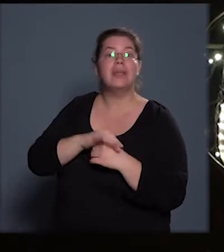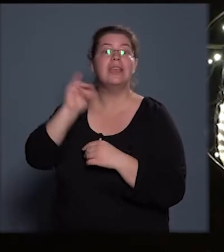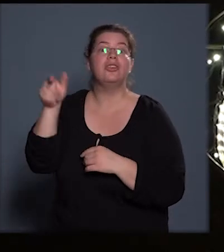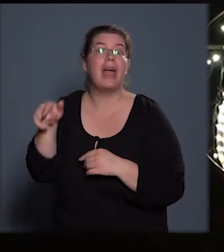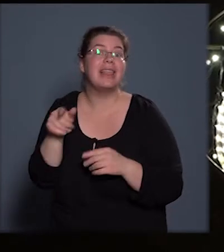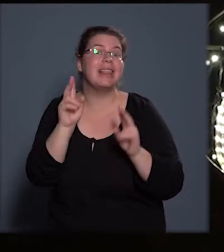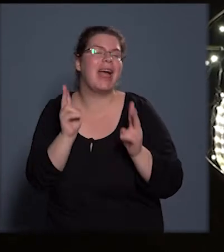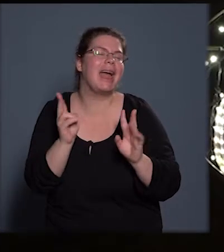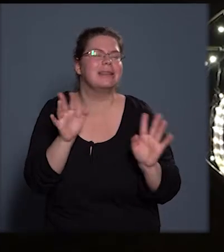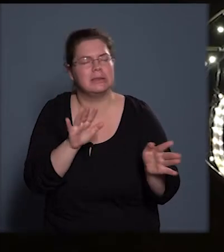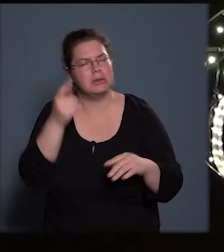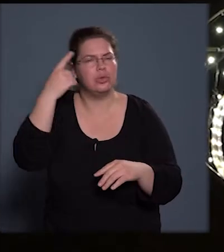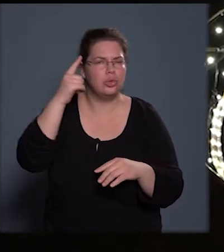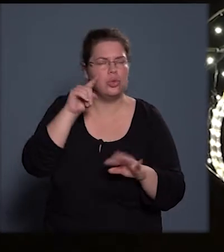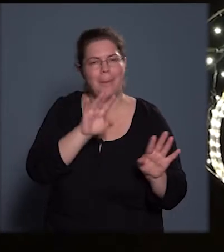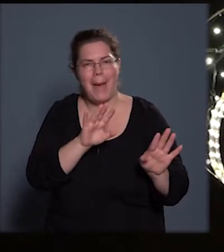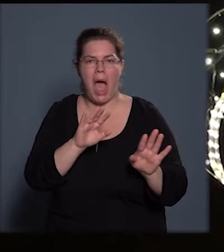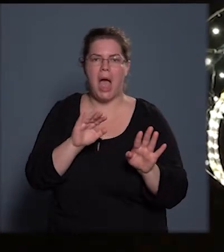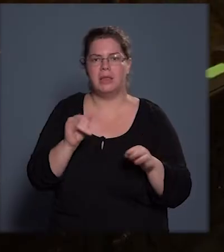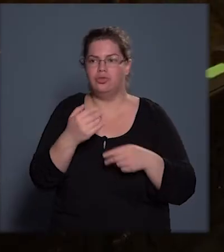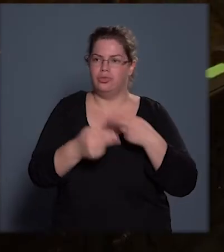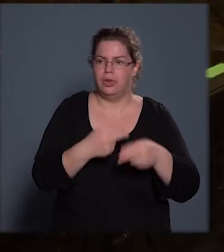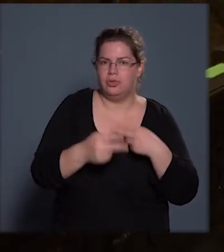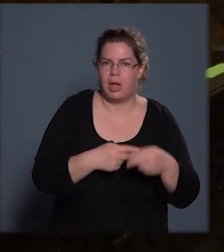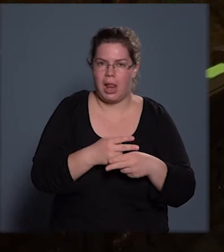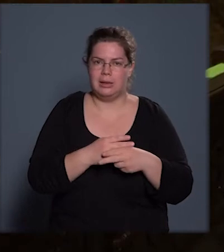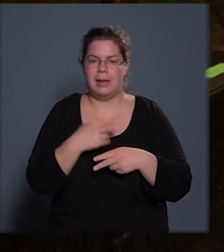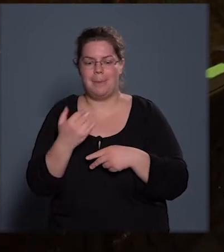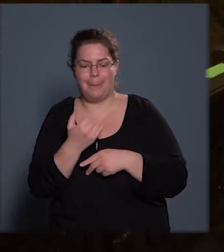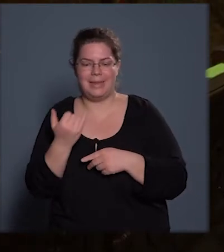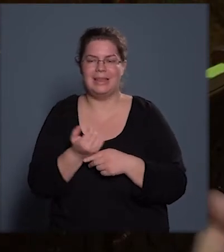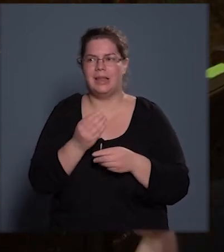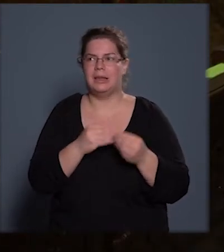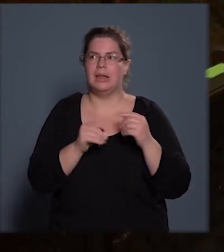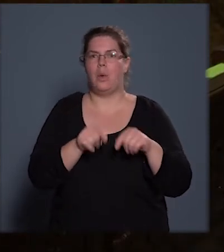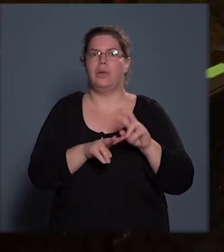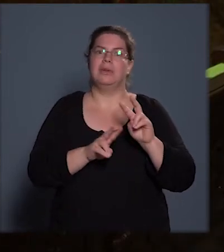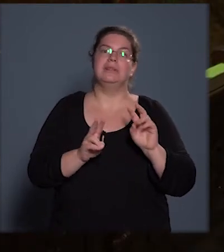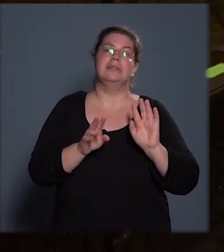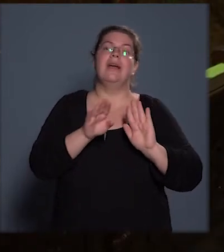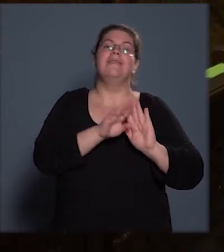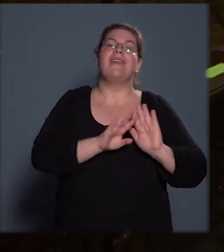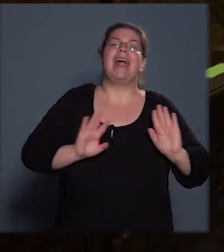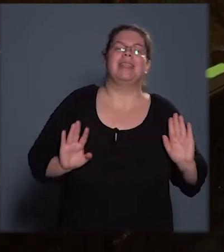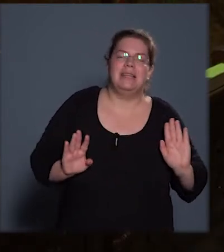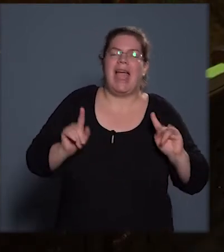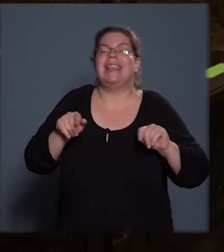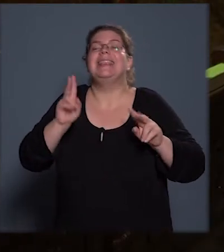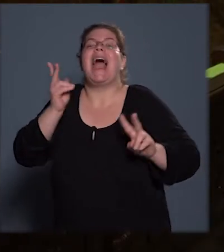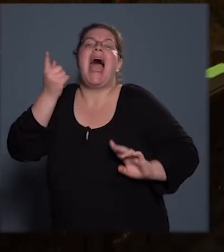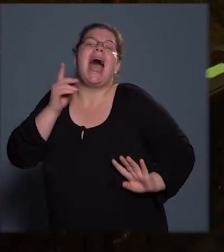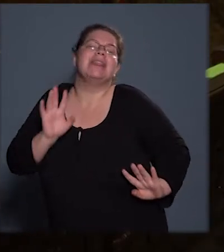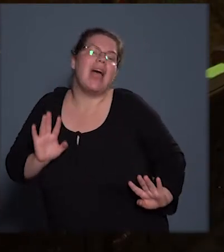lehetett, ugye itt azért a tudományos vizsgálatoknál mindig azért ott van a feltételes mód, hogy ez lehetett az